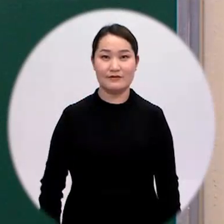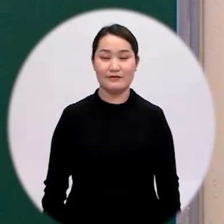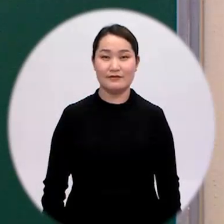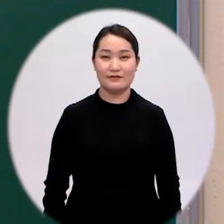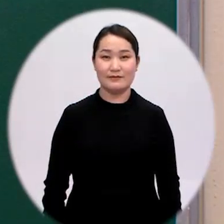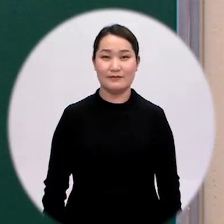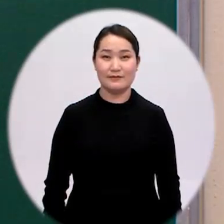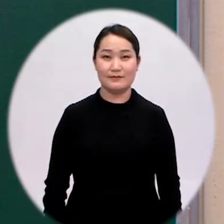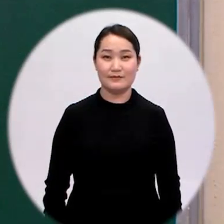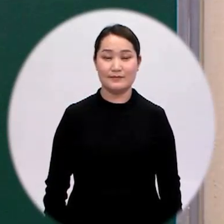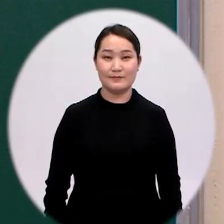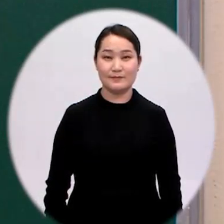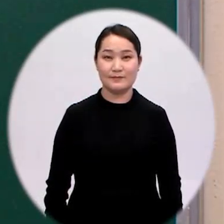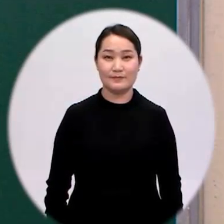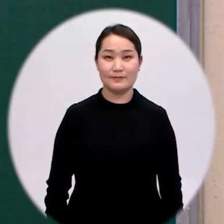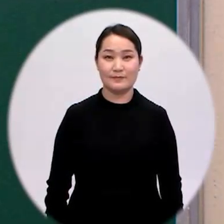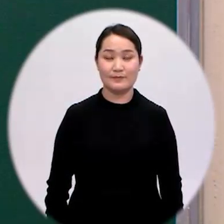Дараагийн үг.